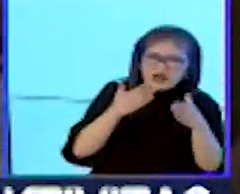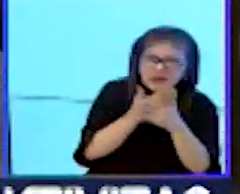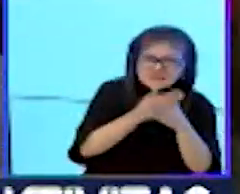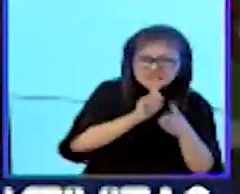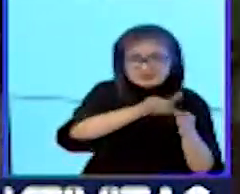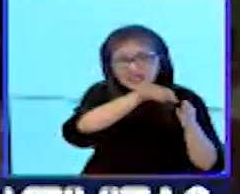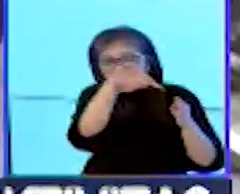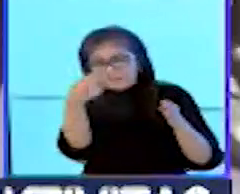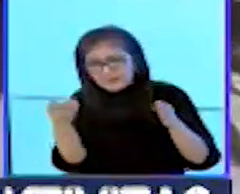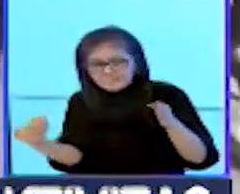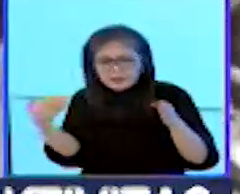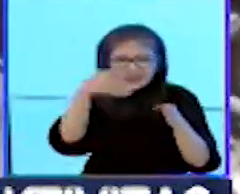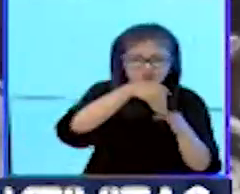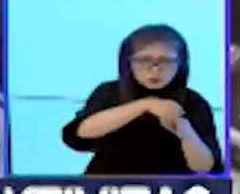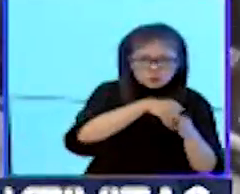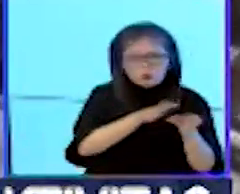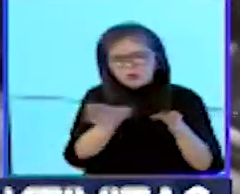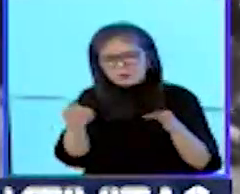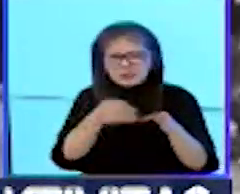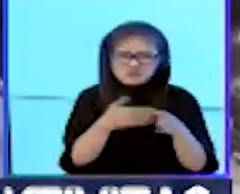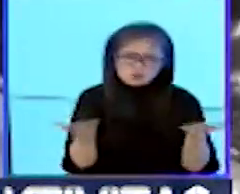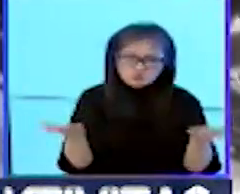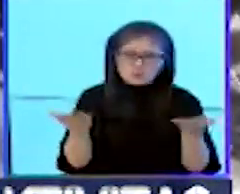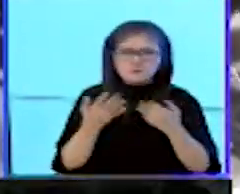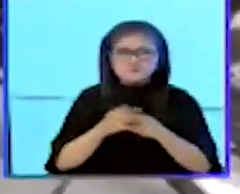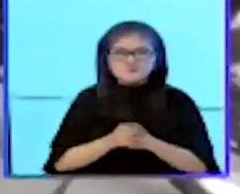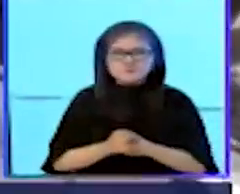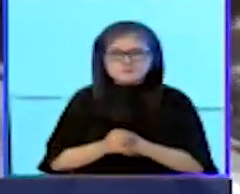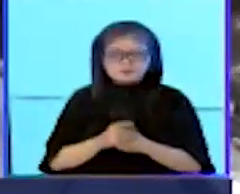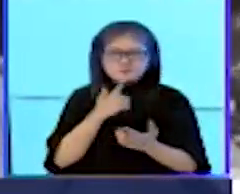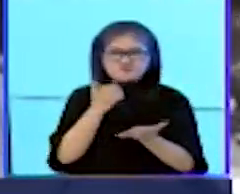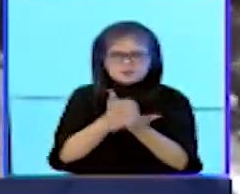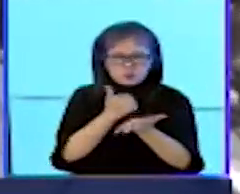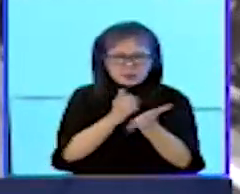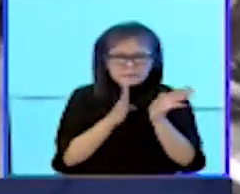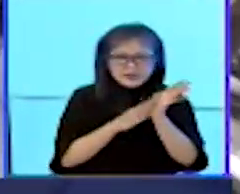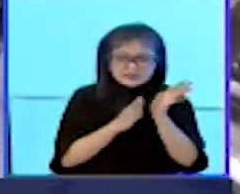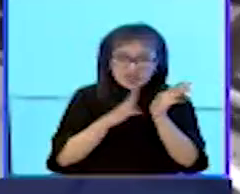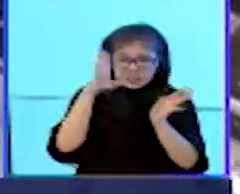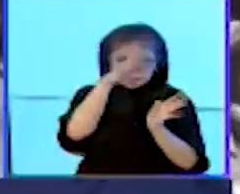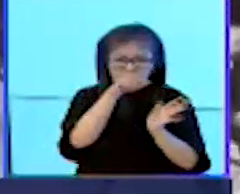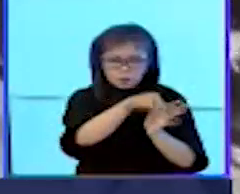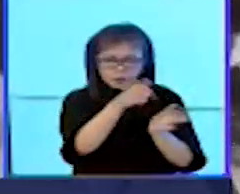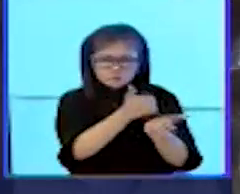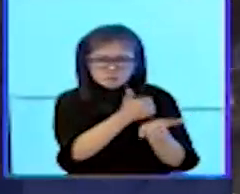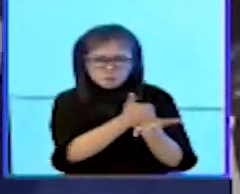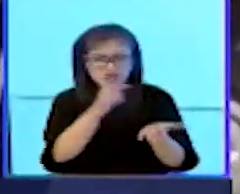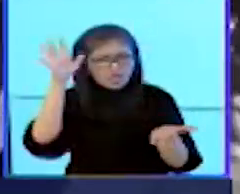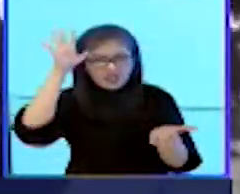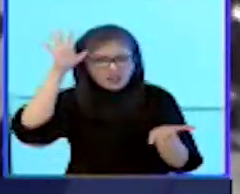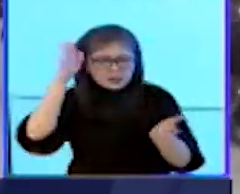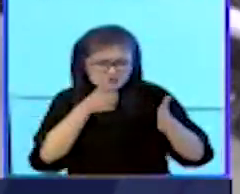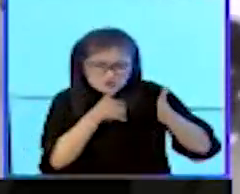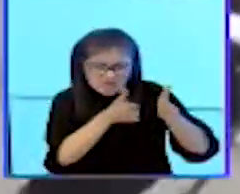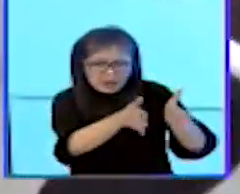warga. Awalnya itu kan kesalahpahaman. Bahwa tanah itu kan tahunya masing-masing itu tidak ada gambar jalan.